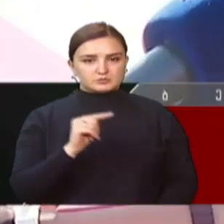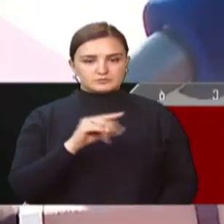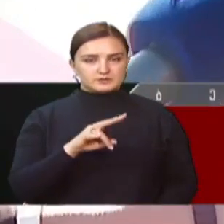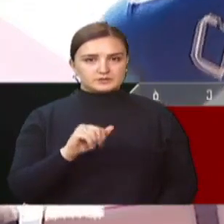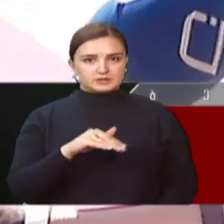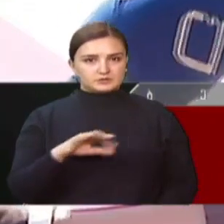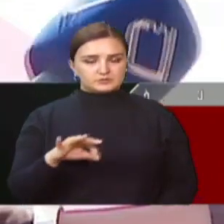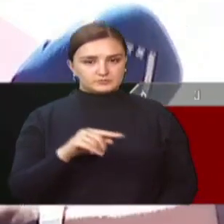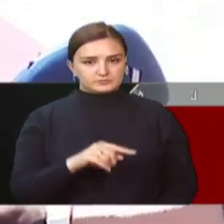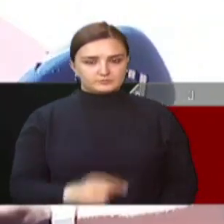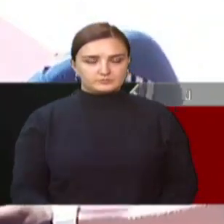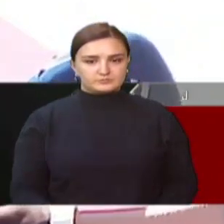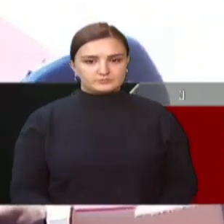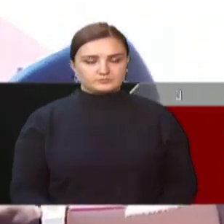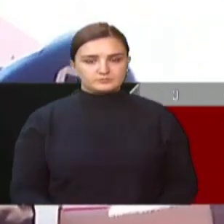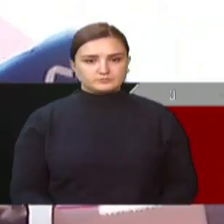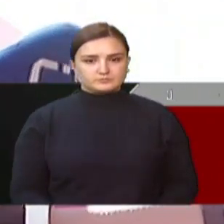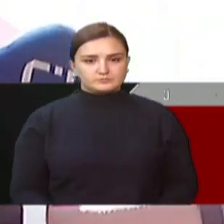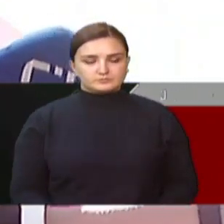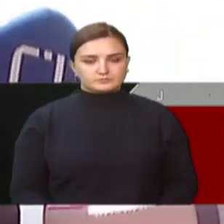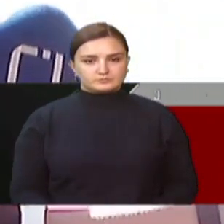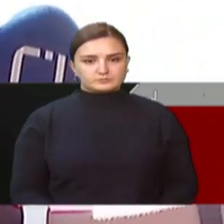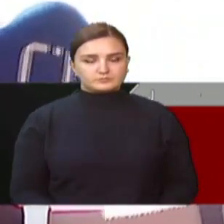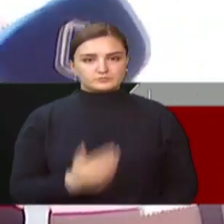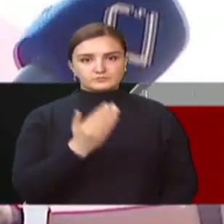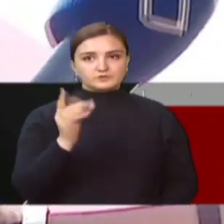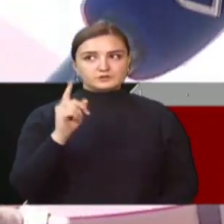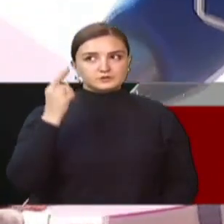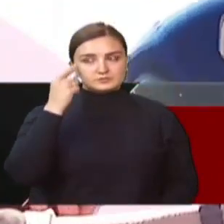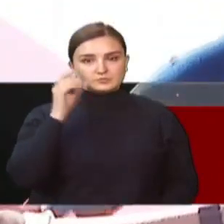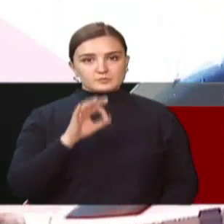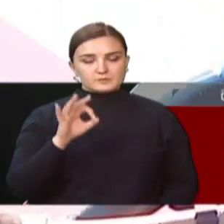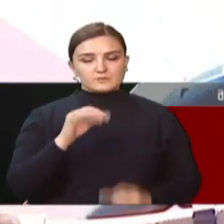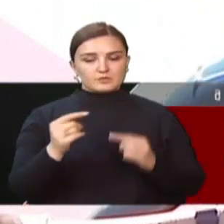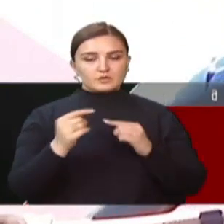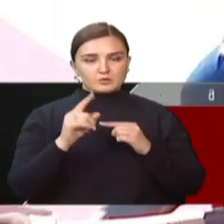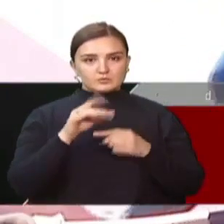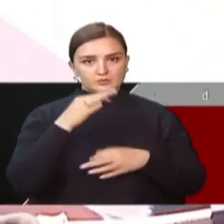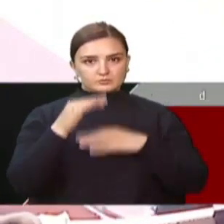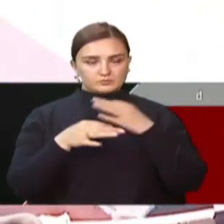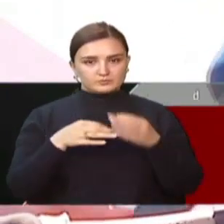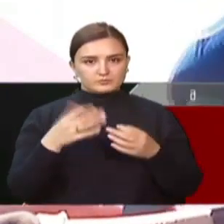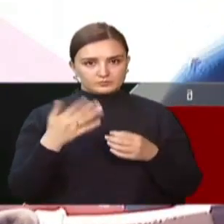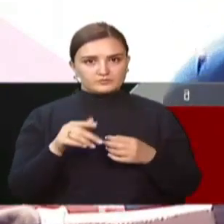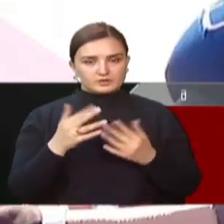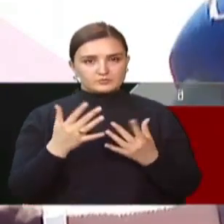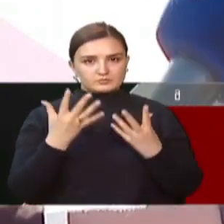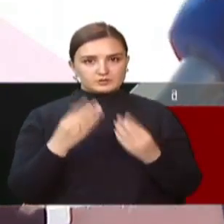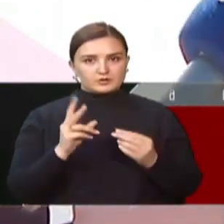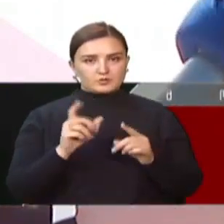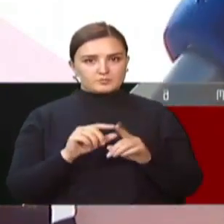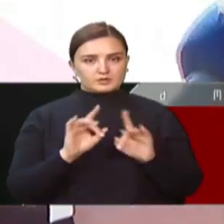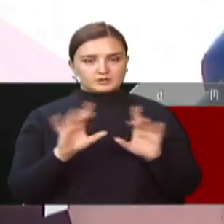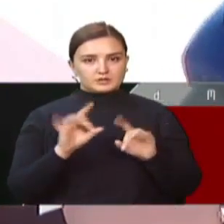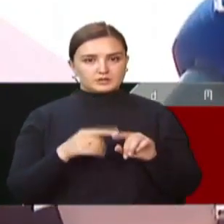ნატოს. თქვენ რას ფიქრობთ ამაზე, რას უპასუხებთ იმ ოპონენტებს, რომლებიც უკვე მესამე დღეა რაც აკეთებენ კომენტარებს ამ